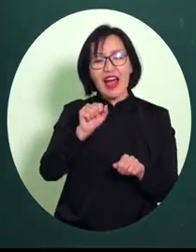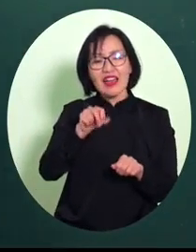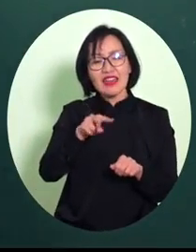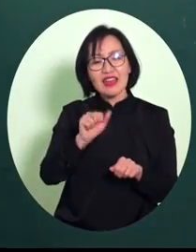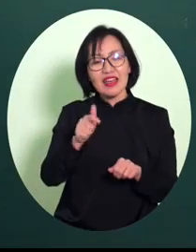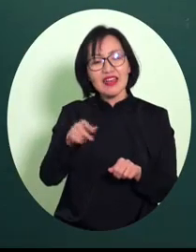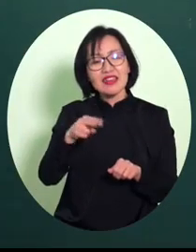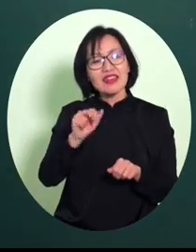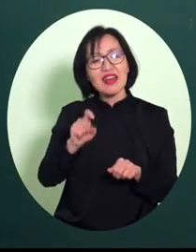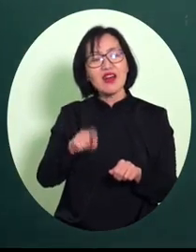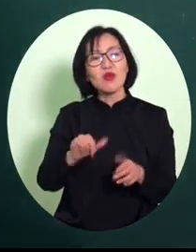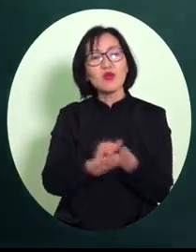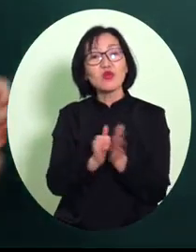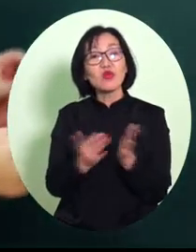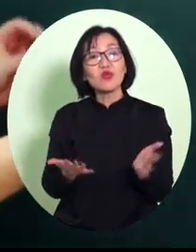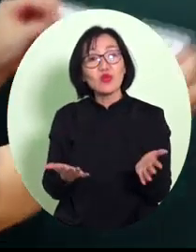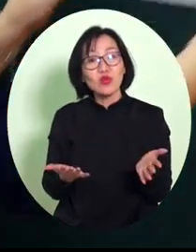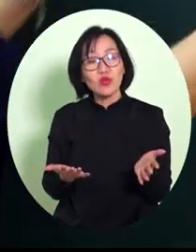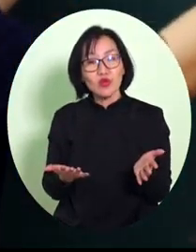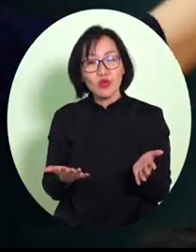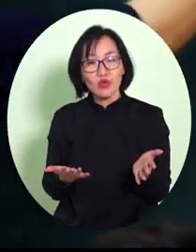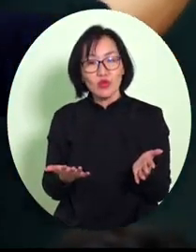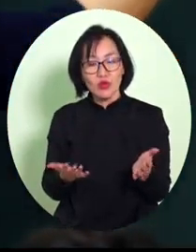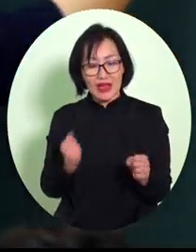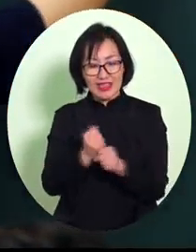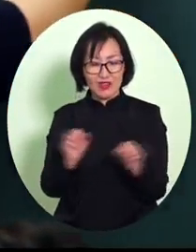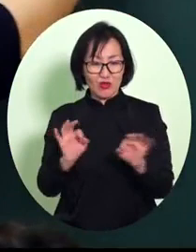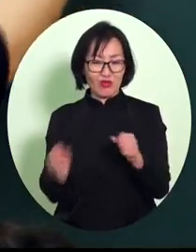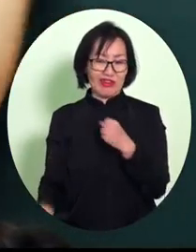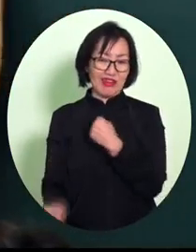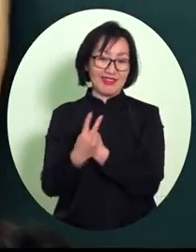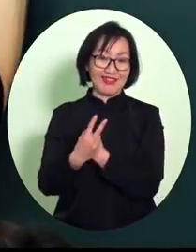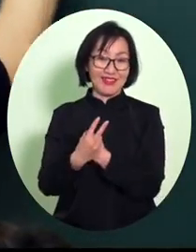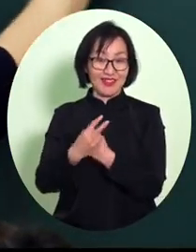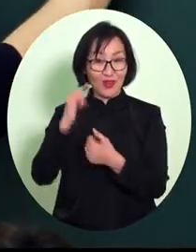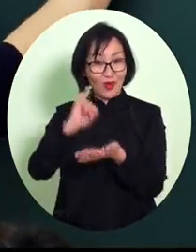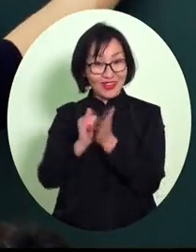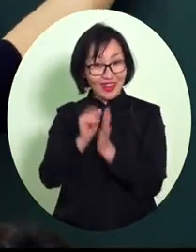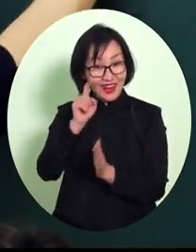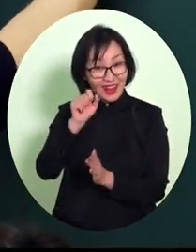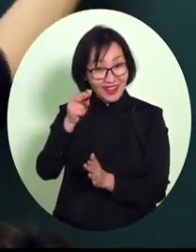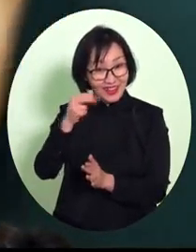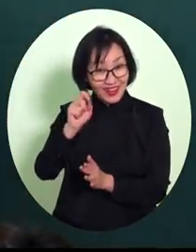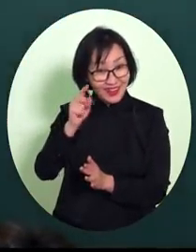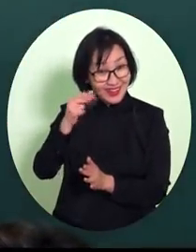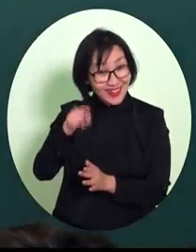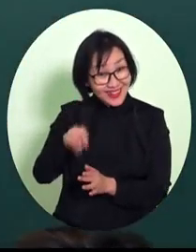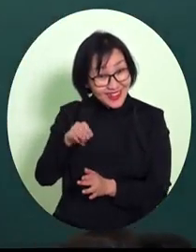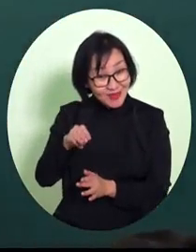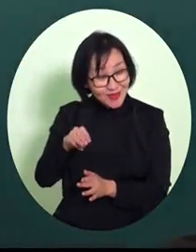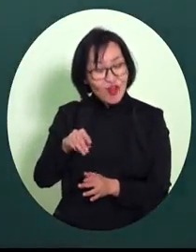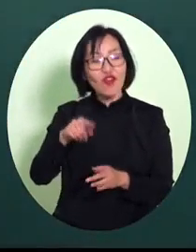бидний халагдах гэсэн үг маань үндсэн утга нь юу вэ? Аа, ажилгүй болох гэсэн санаага тийм үү?